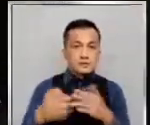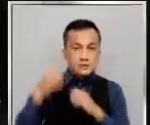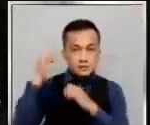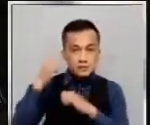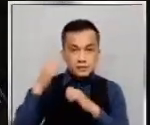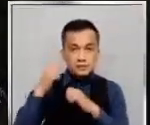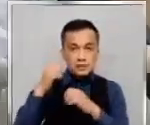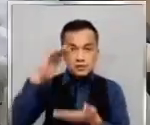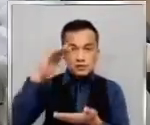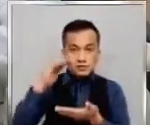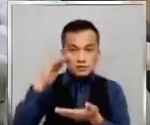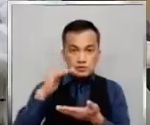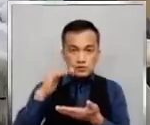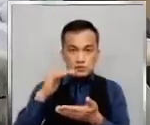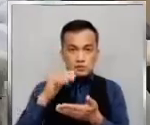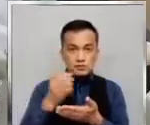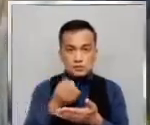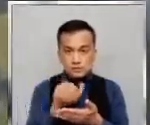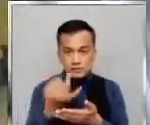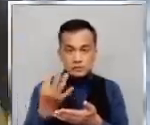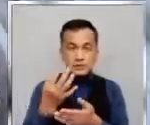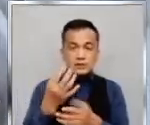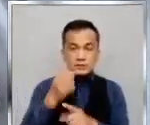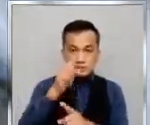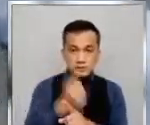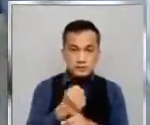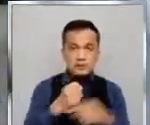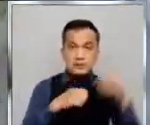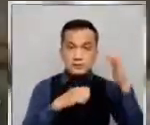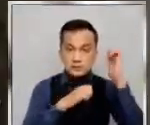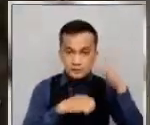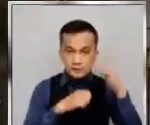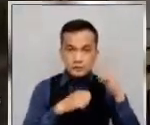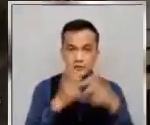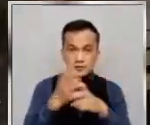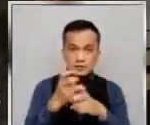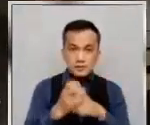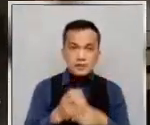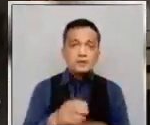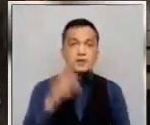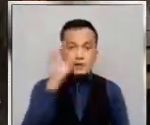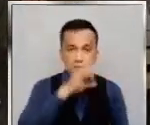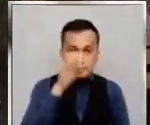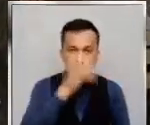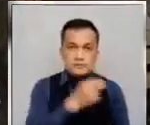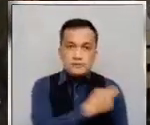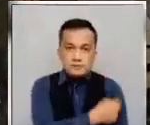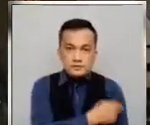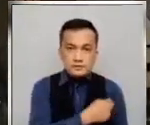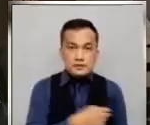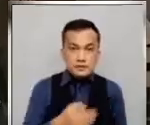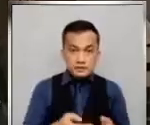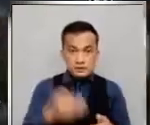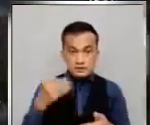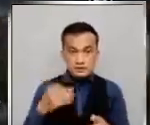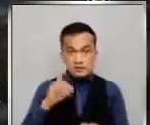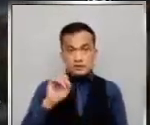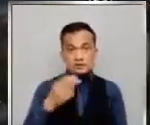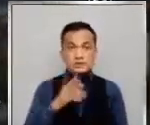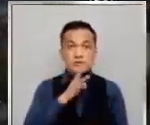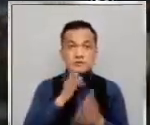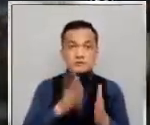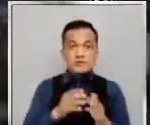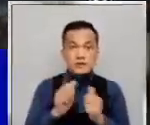kaso sa Setyembre, asahan pa rin daw ang pahirapang paghahanap ng ospital. Nauna nang sinabi ni DOH spokesperson Undersecretary